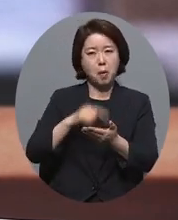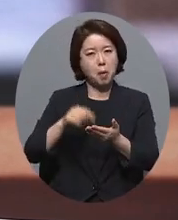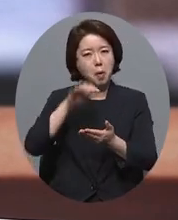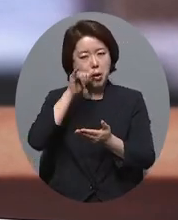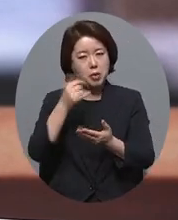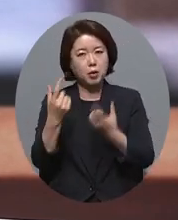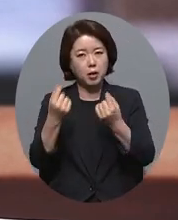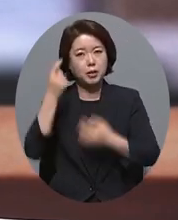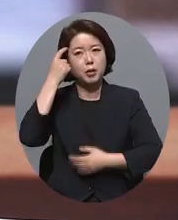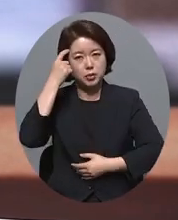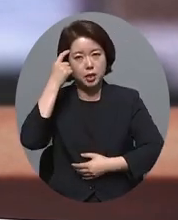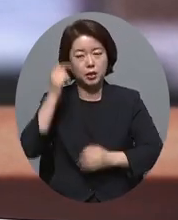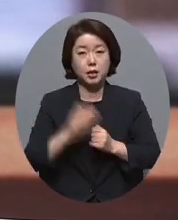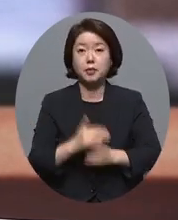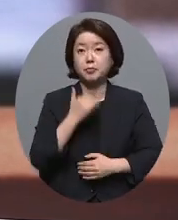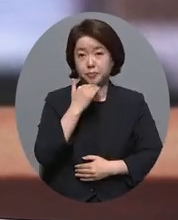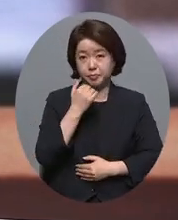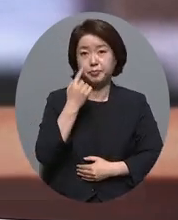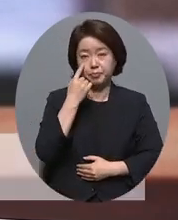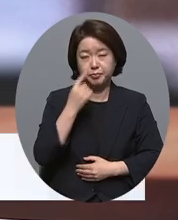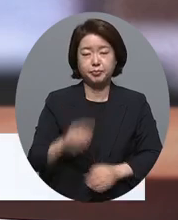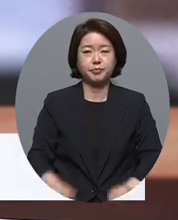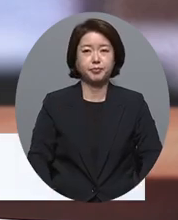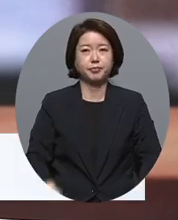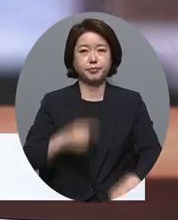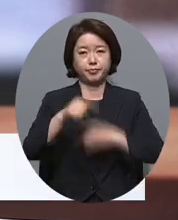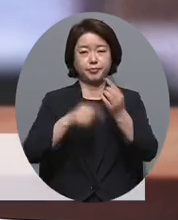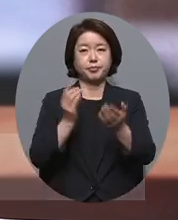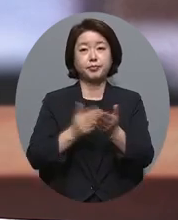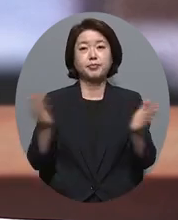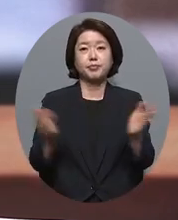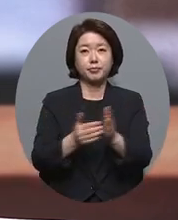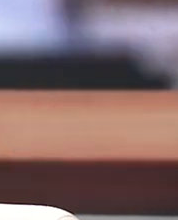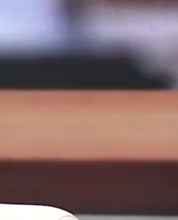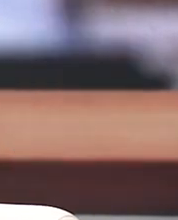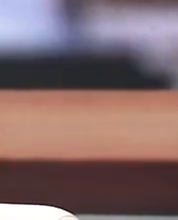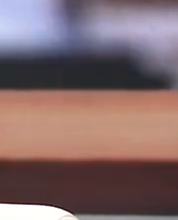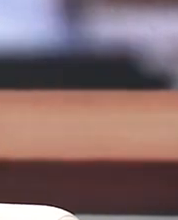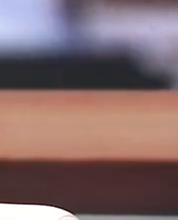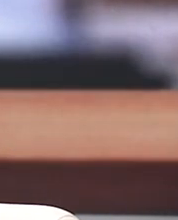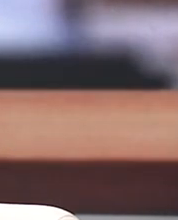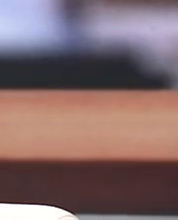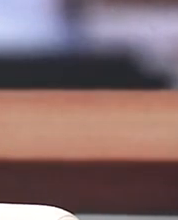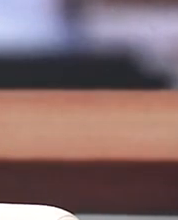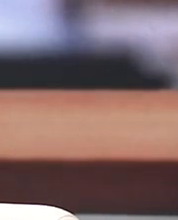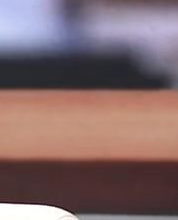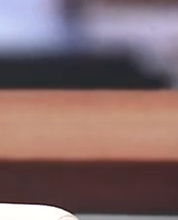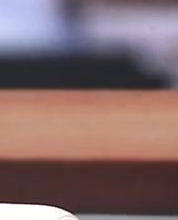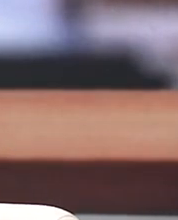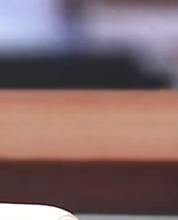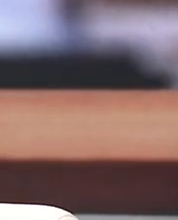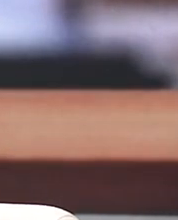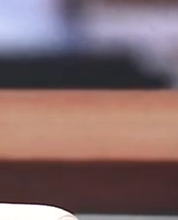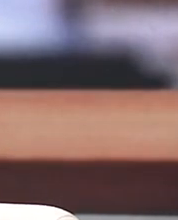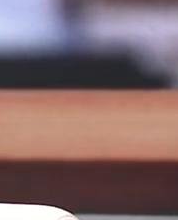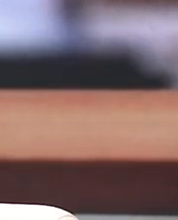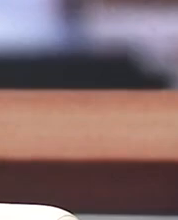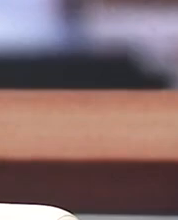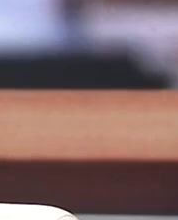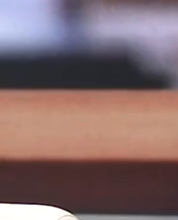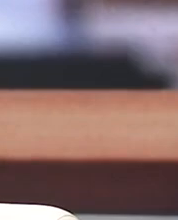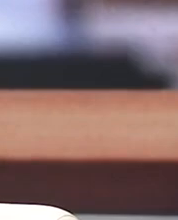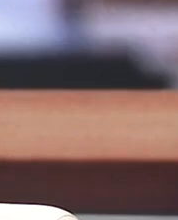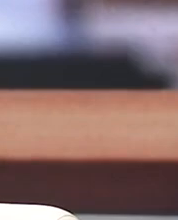좀 하고 있는 거 같긴 한데요 지켜보도록 하겠습니다 잠시 뒤에 돌아오죠 네 오늘 준비한 시동성 여기까지입니다 내일도 신통하게